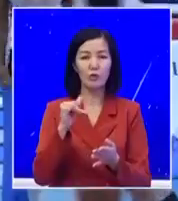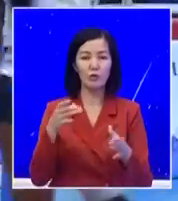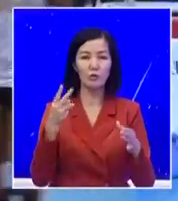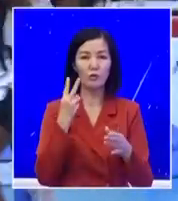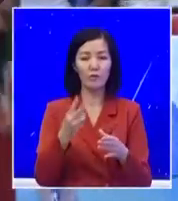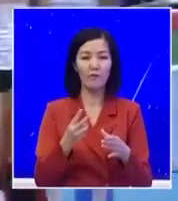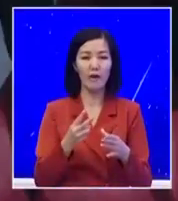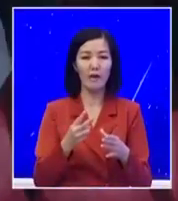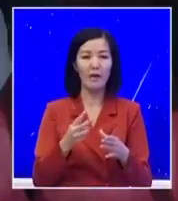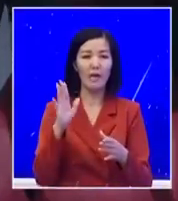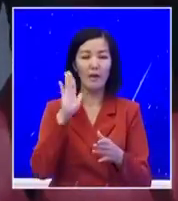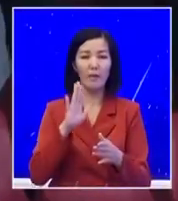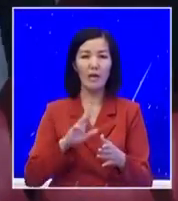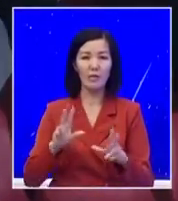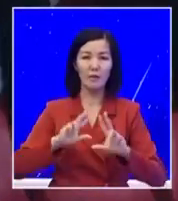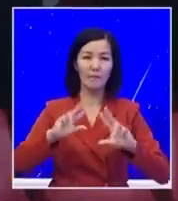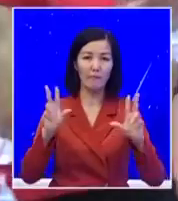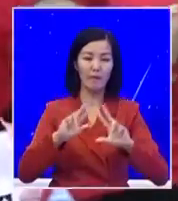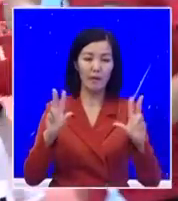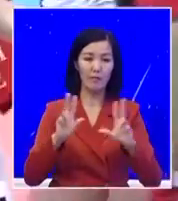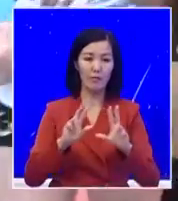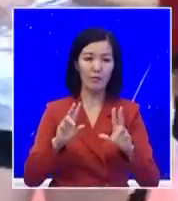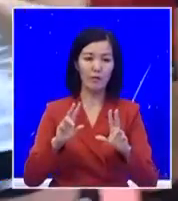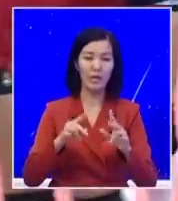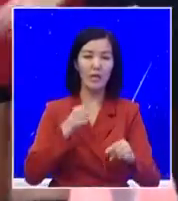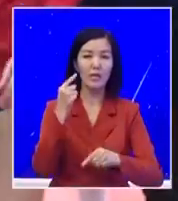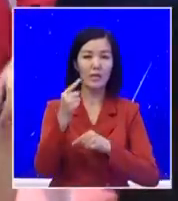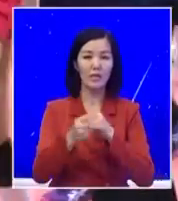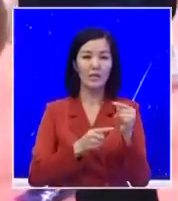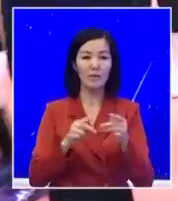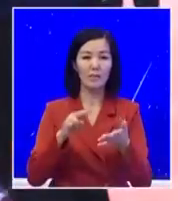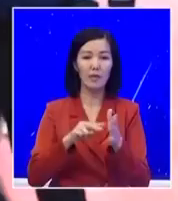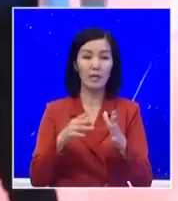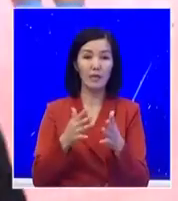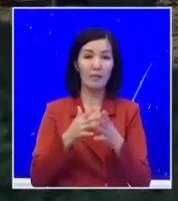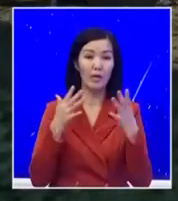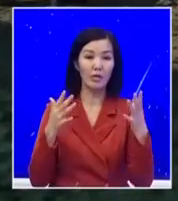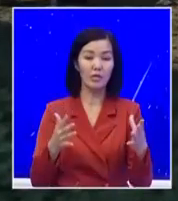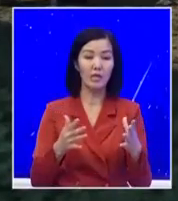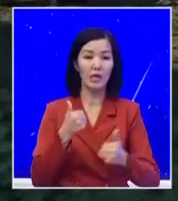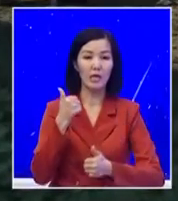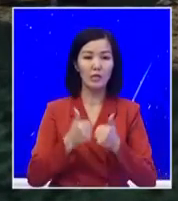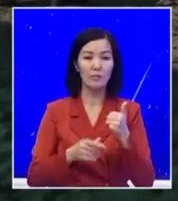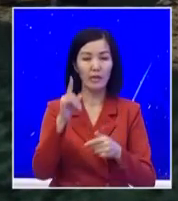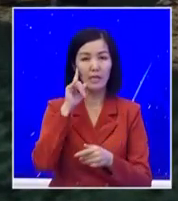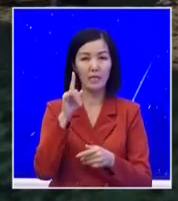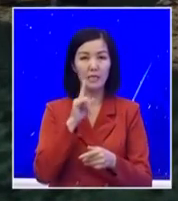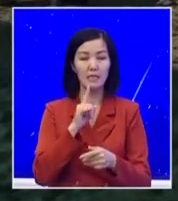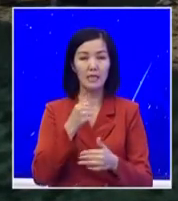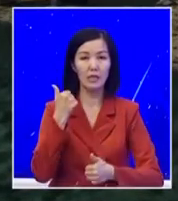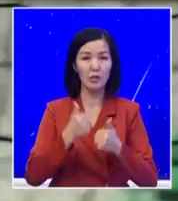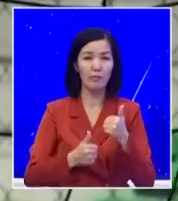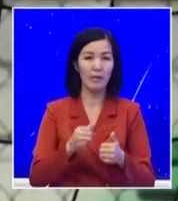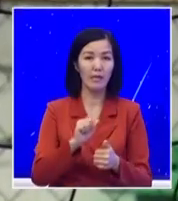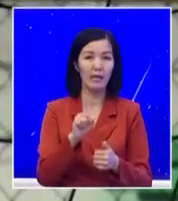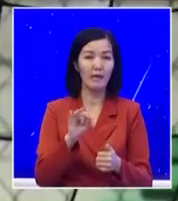сборной в пляжном волейболе, став семикратными чемпионами страны. На будущий сезон планы намечены не менее грандиозные. Впереди чемпионат Казахстана и чемпионат Азии. Основной